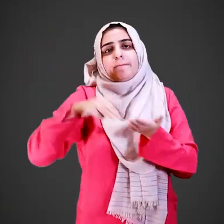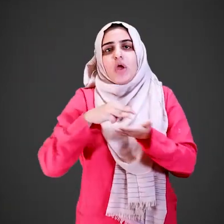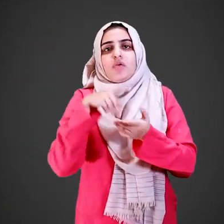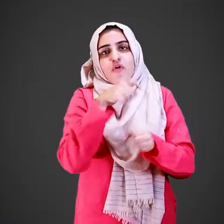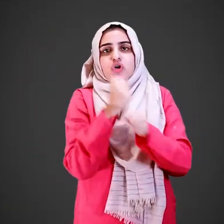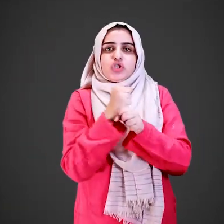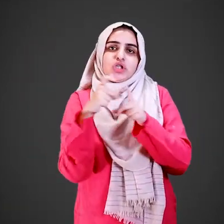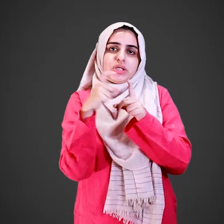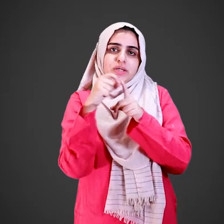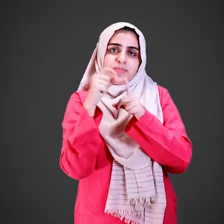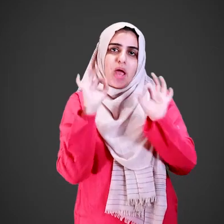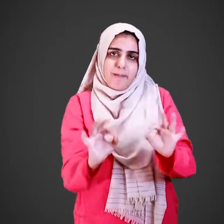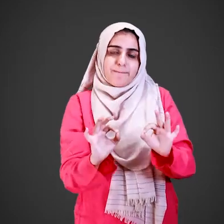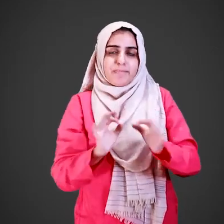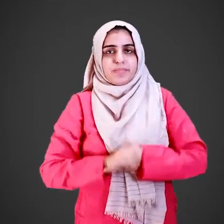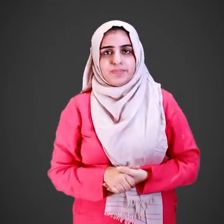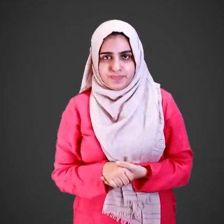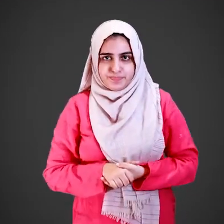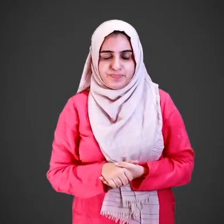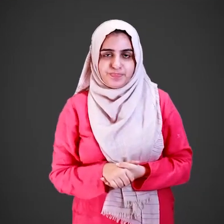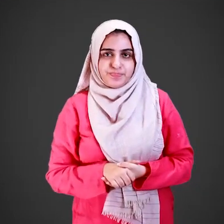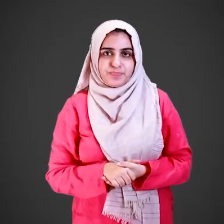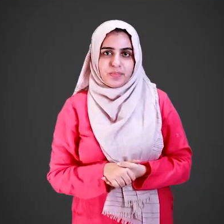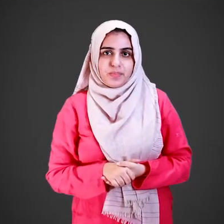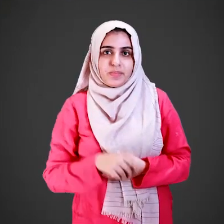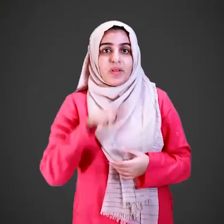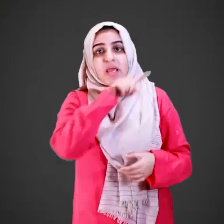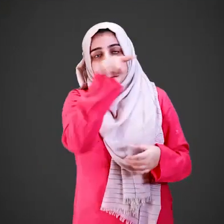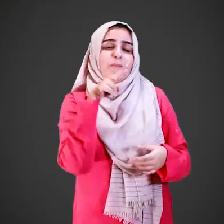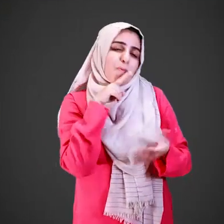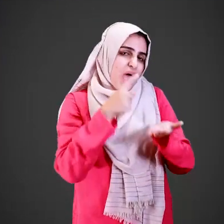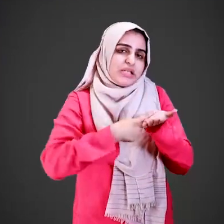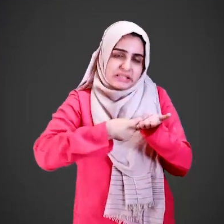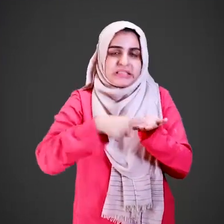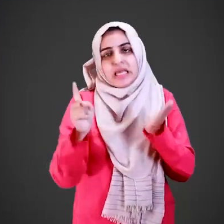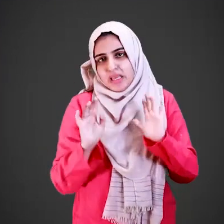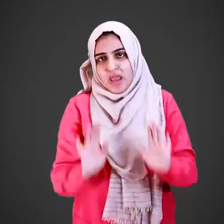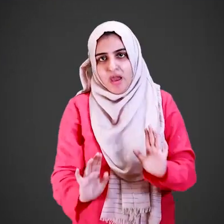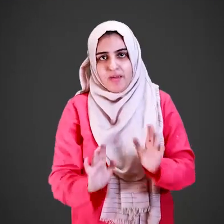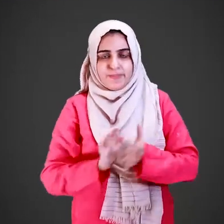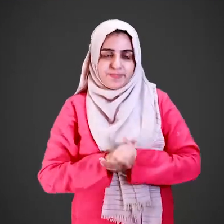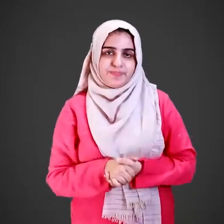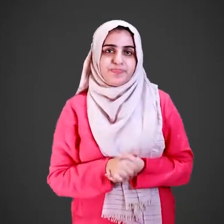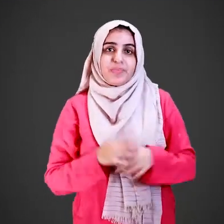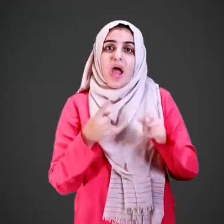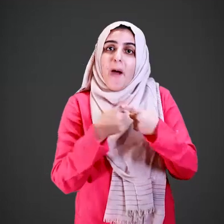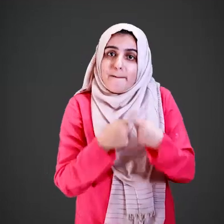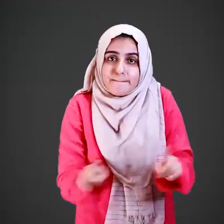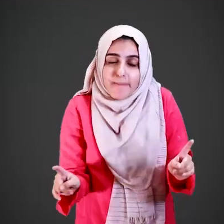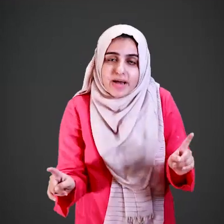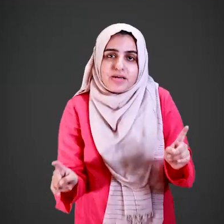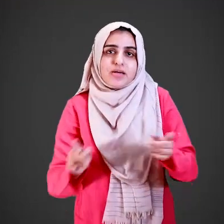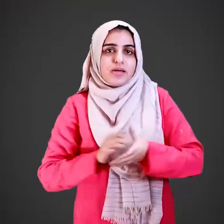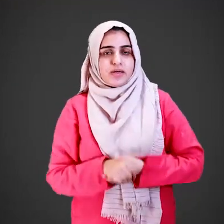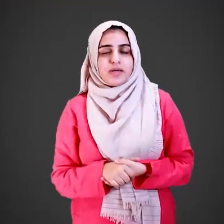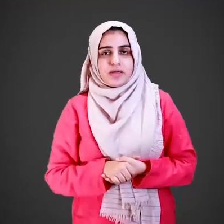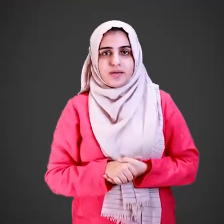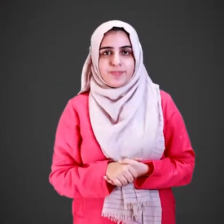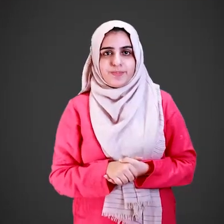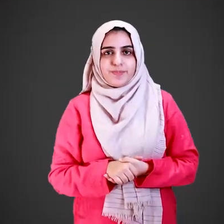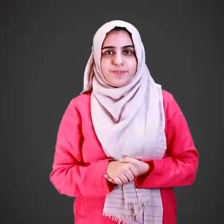रहे हैं तो उससे हमारी आमदनी ज़्यादा होगी, और वो मुल्क जो ज़्यादा चीज़ें ख़रीदते हैं दूसरे ममालिक से तो उनकी आमदनी कम होगी। तो